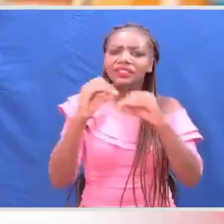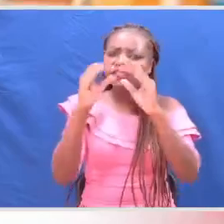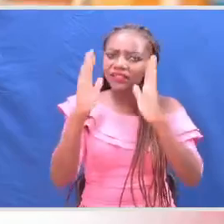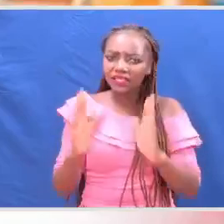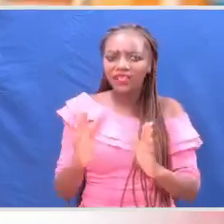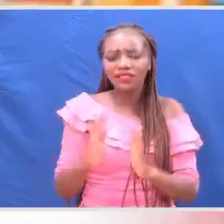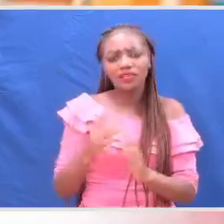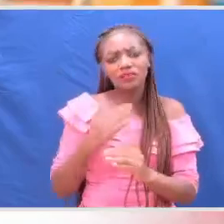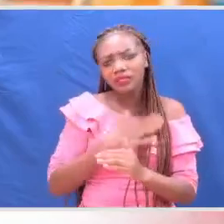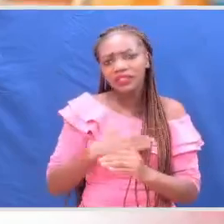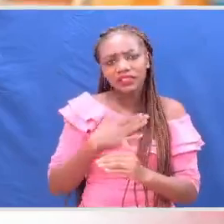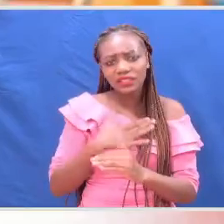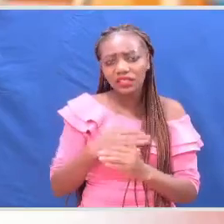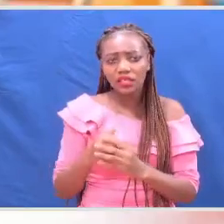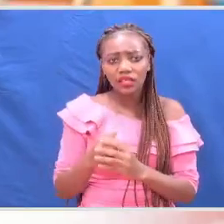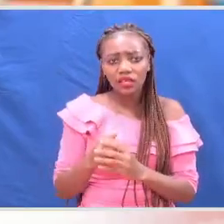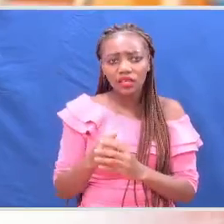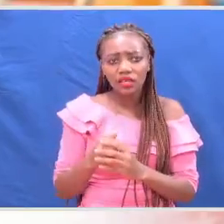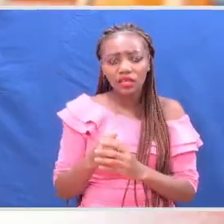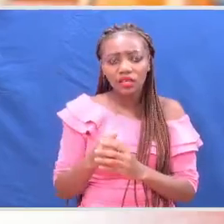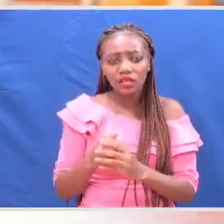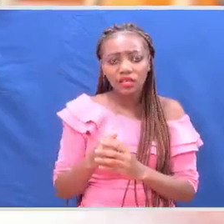kwa sababu